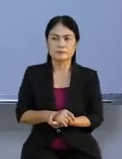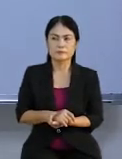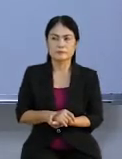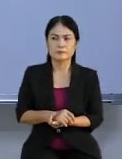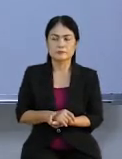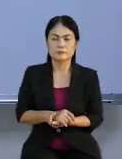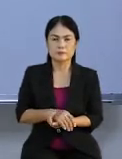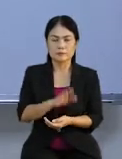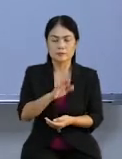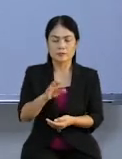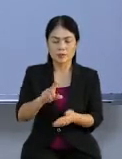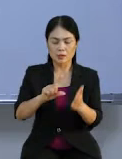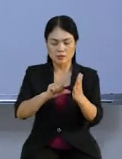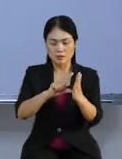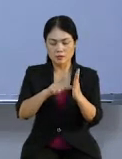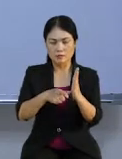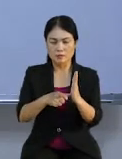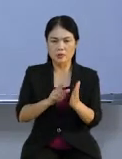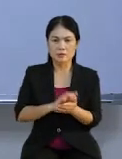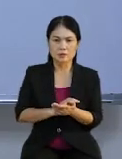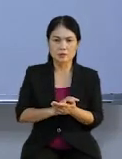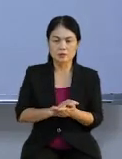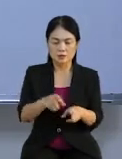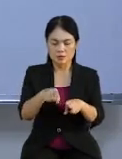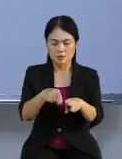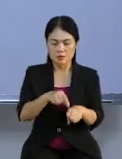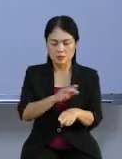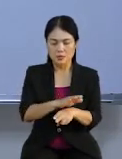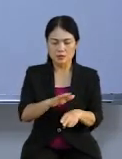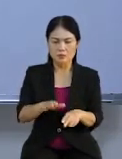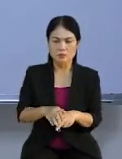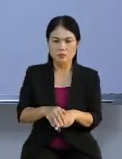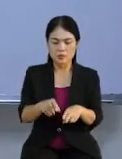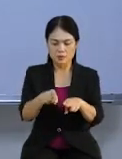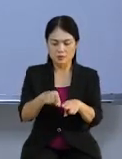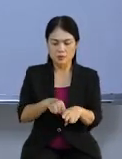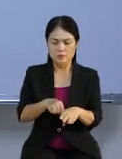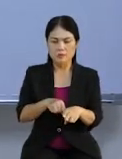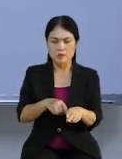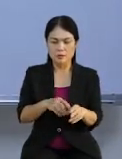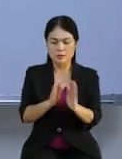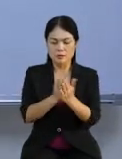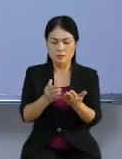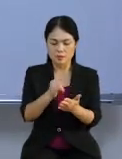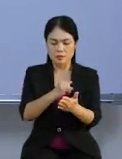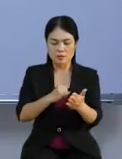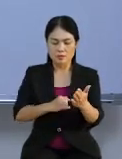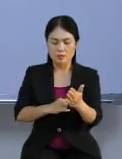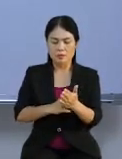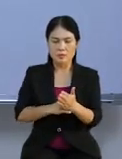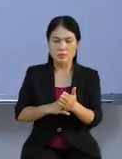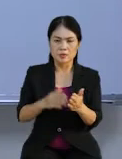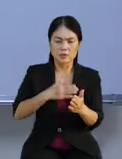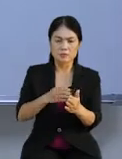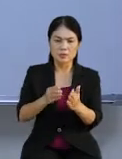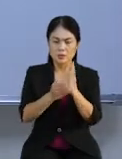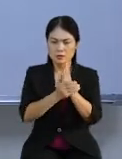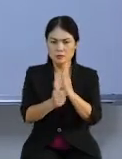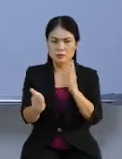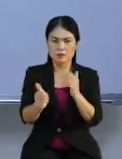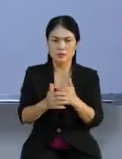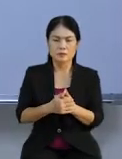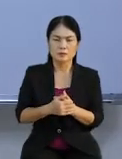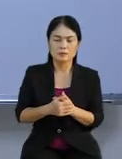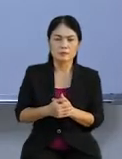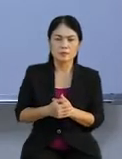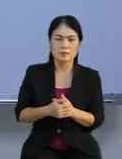mùi ôn ai vô để chiên rồi bỏ ai vô bằng toa rồi bỏ ôn cú nơi lơ sắp hợp riêng cho mùi lúc rụng bằng đá đảm bởi dân càng tài sọt